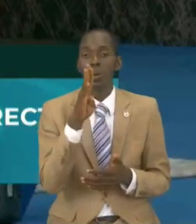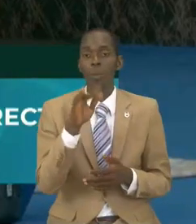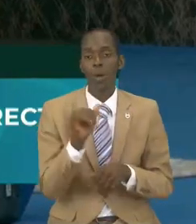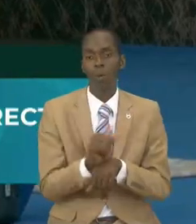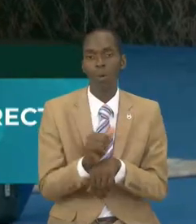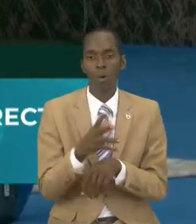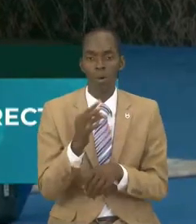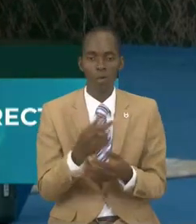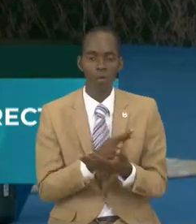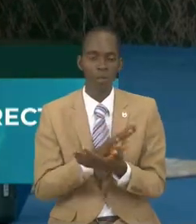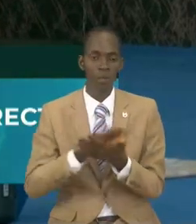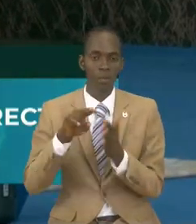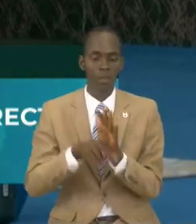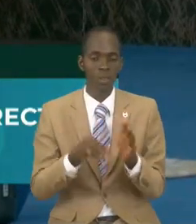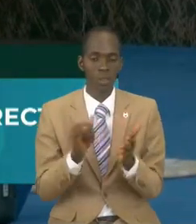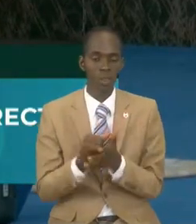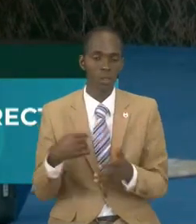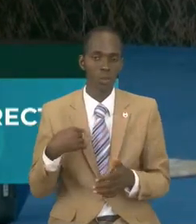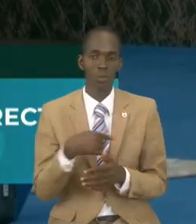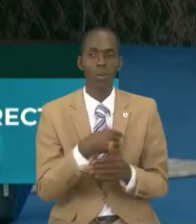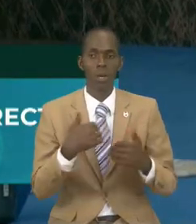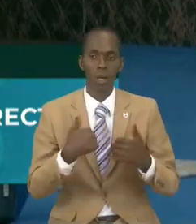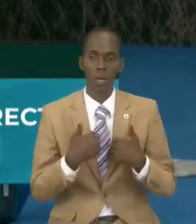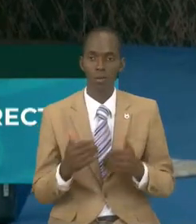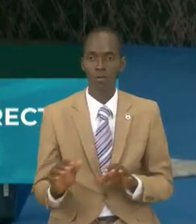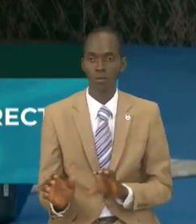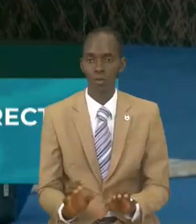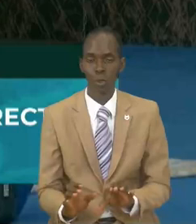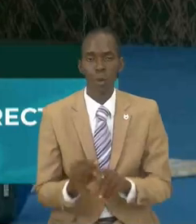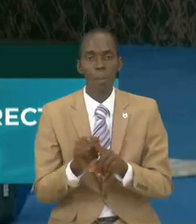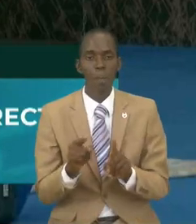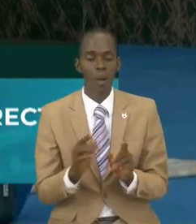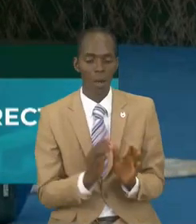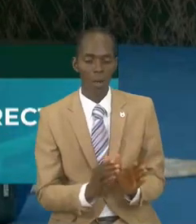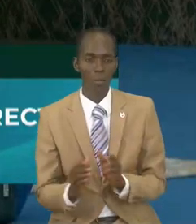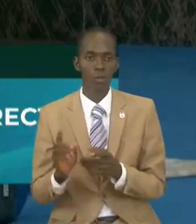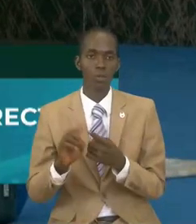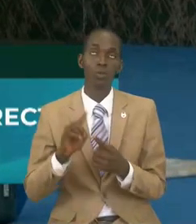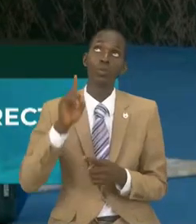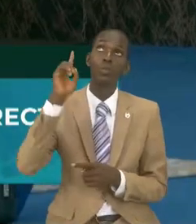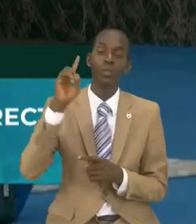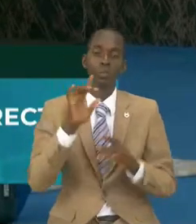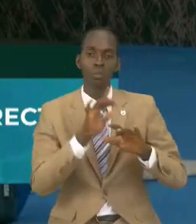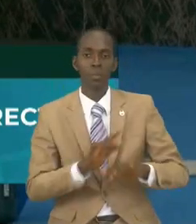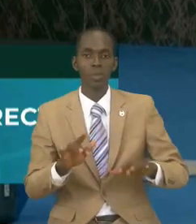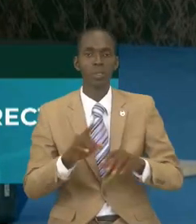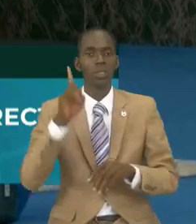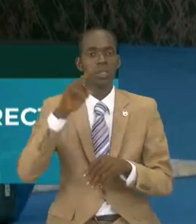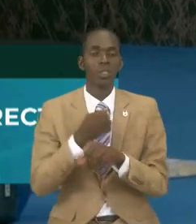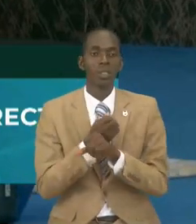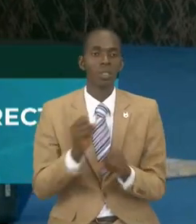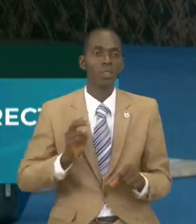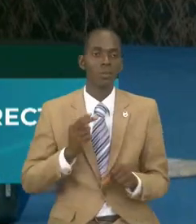Il nous a sauvés non à cause des œuvres de justice que nous aurions faites, mais selon